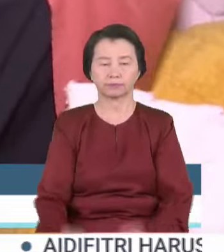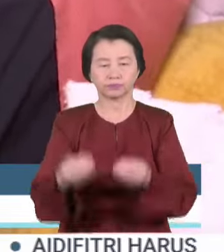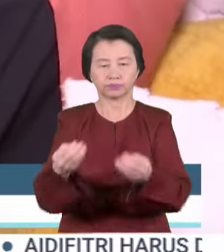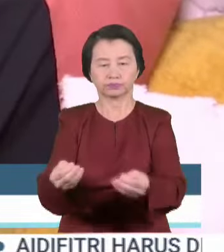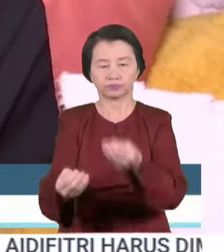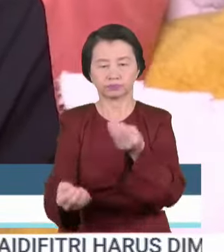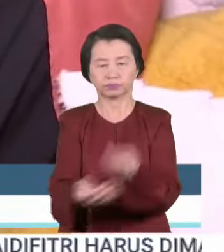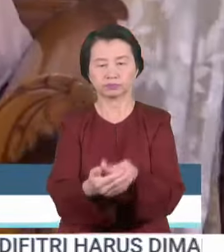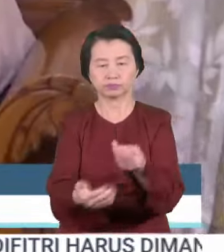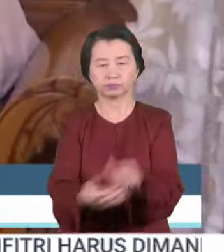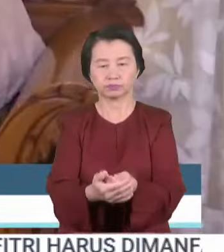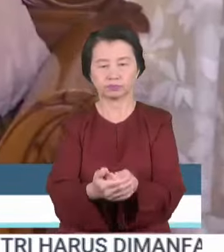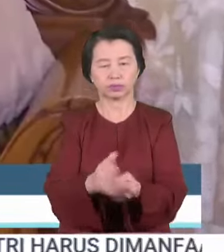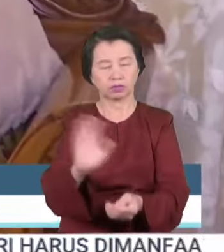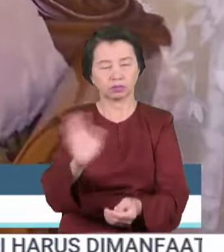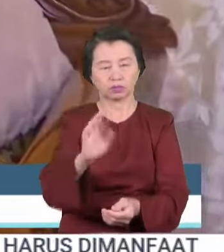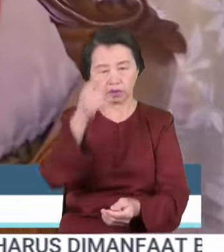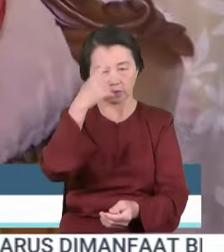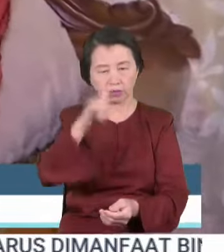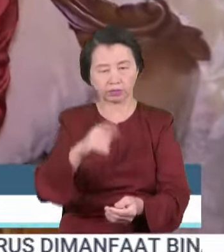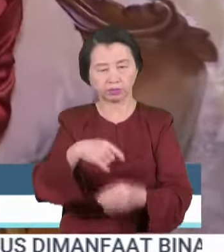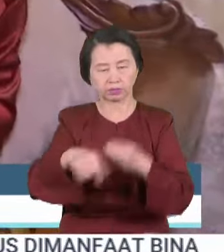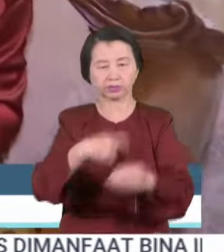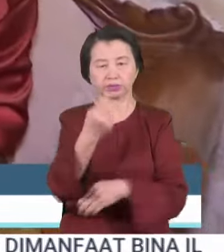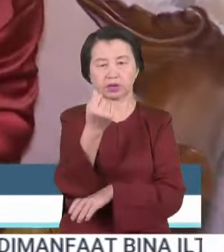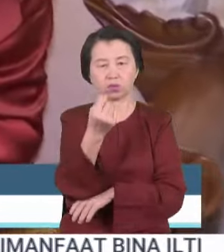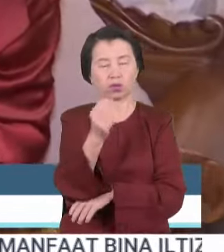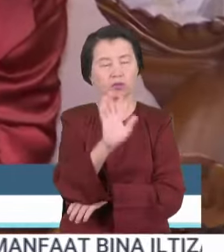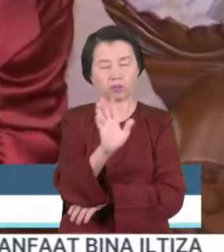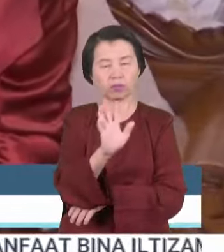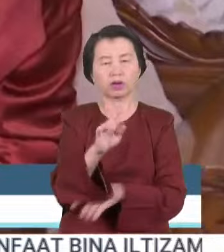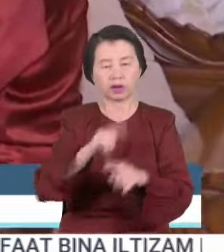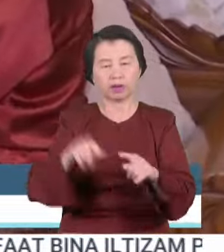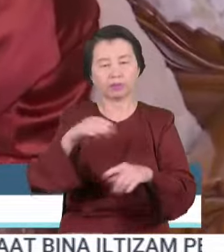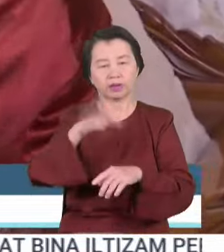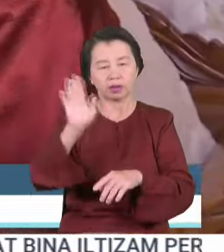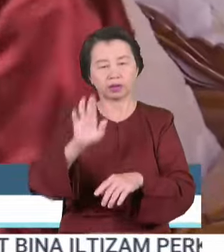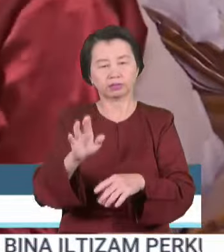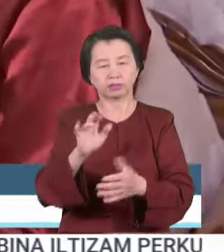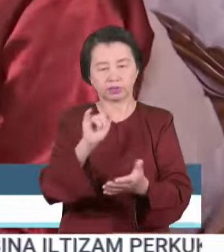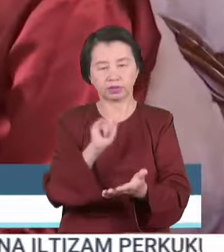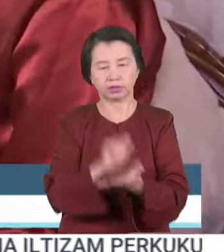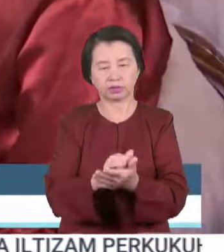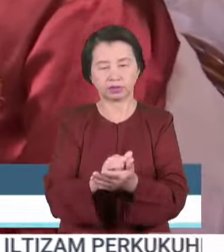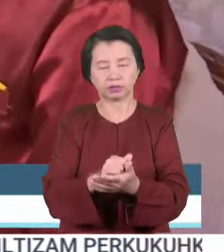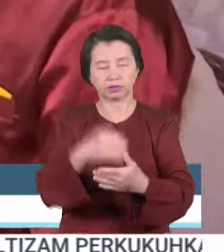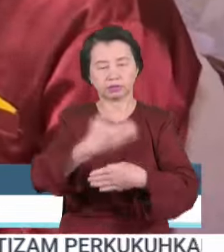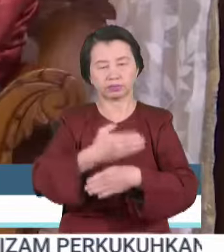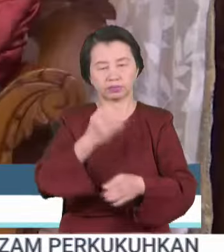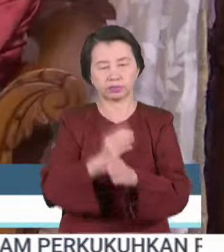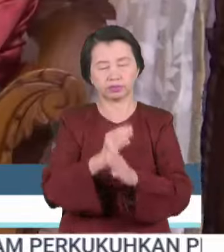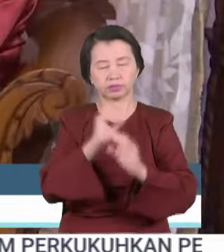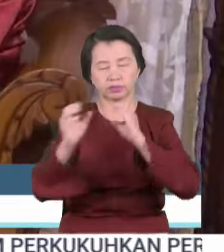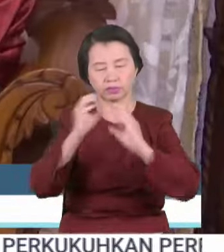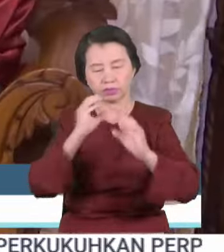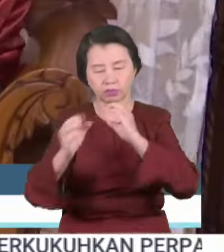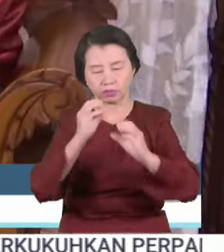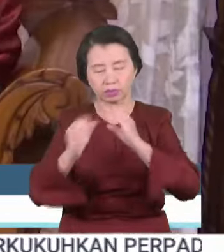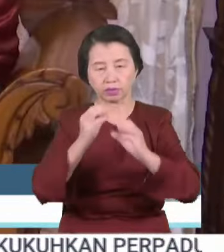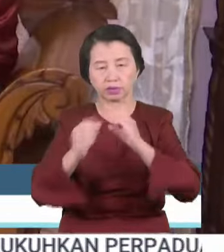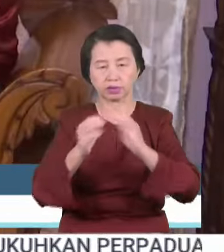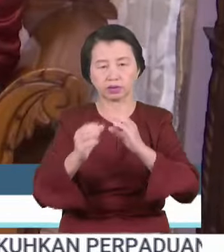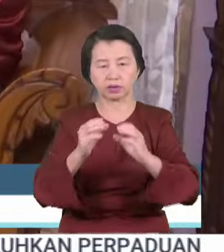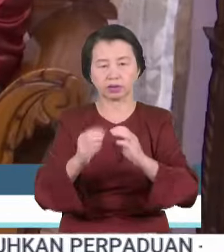Pemberian duit raya bukan sekadar mengenai wang, tetapi lebih merupakan bentuk komunikasi